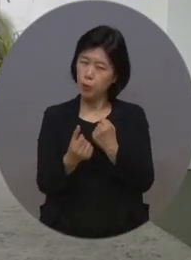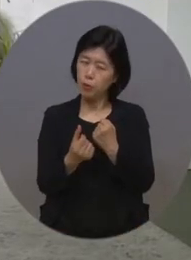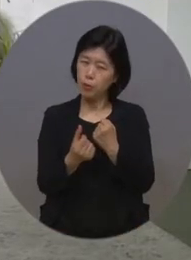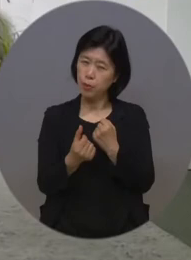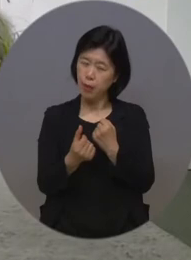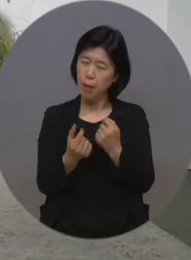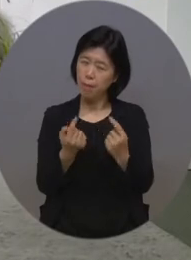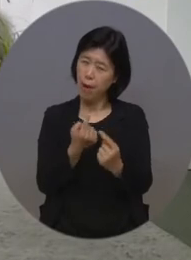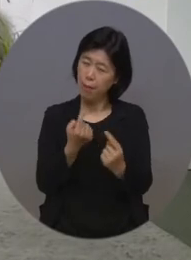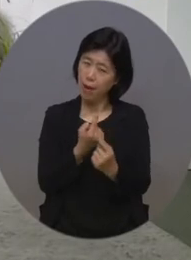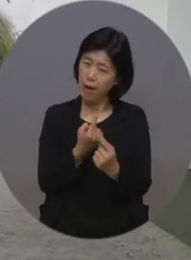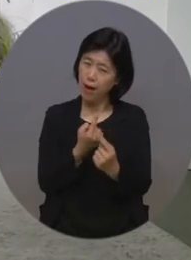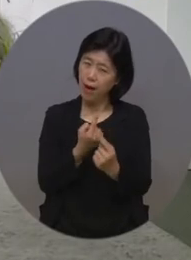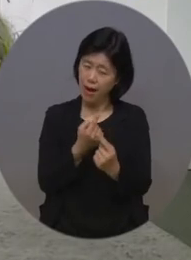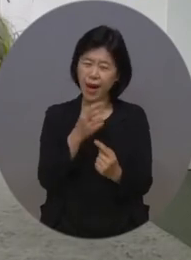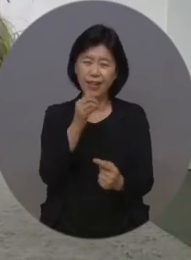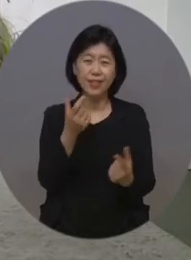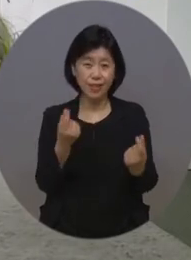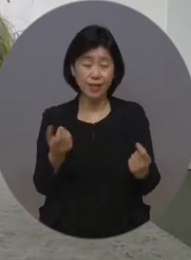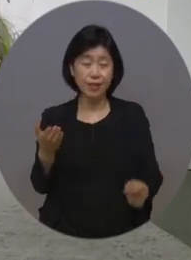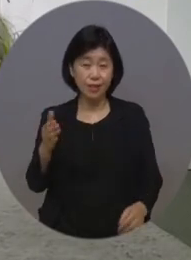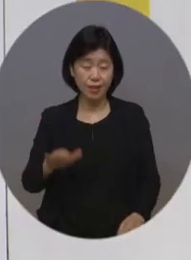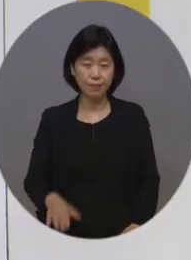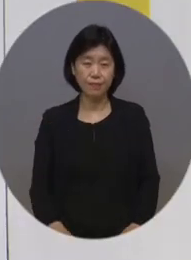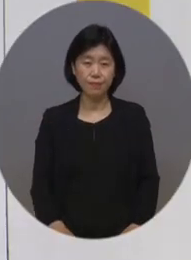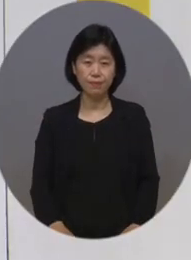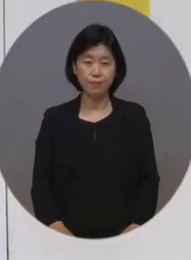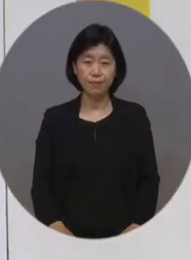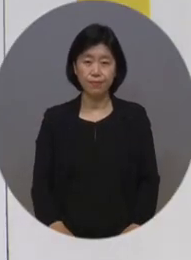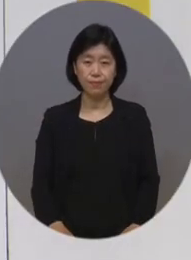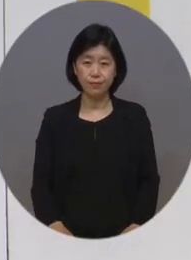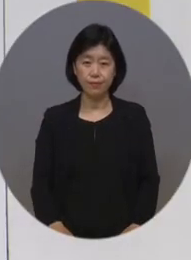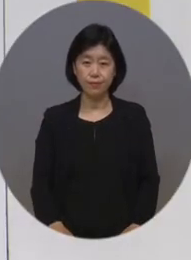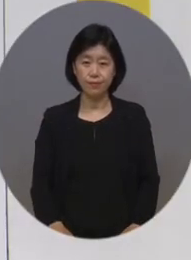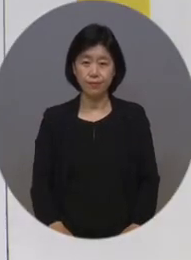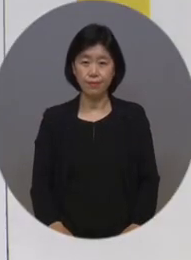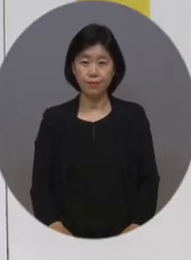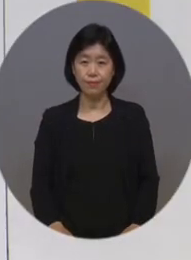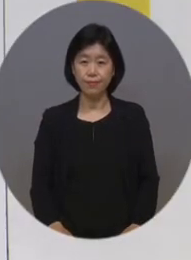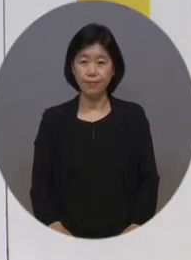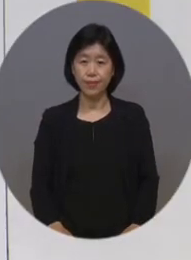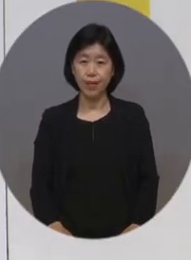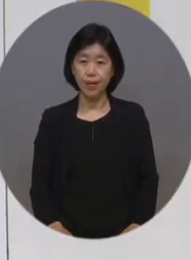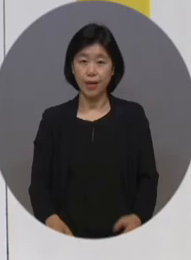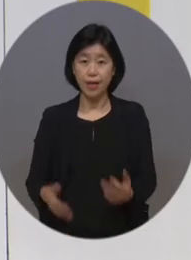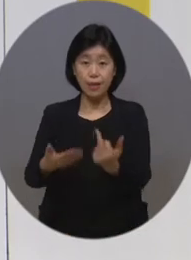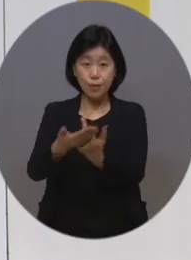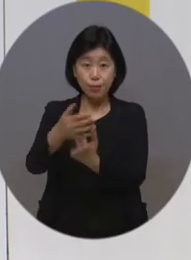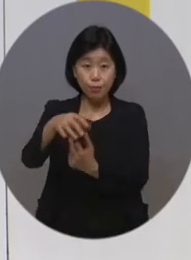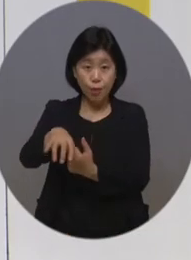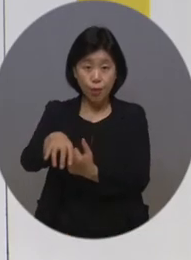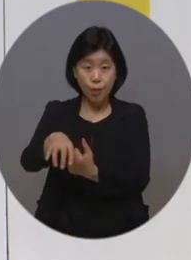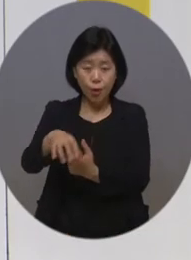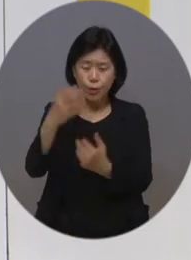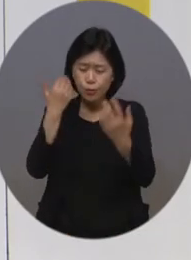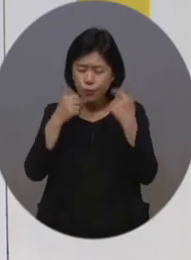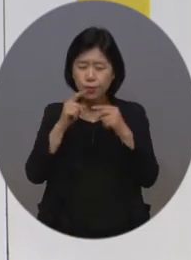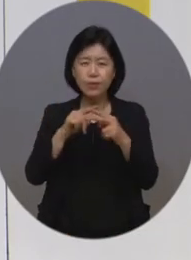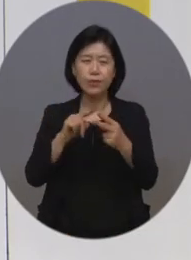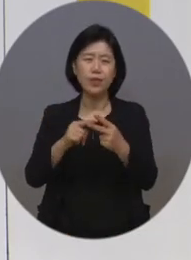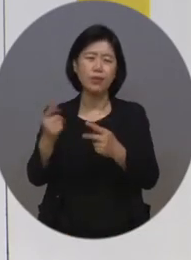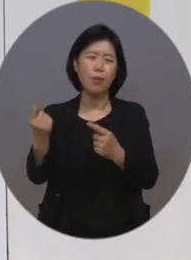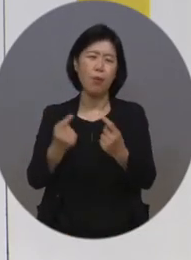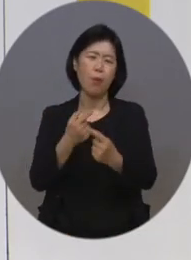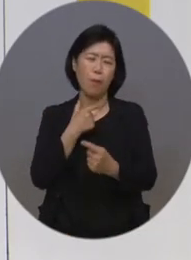생겼는데 저희는 특히 다른 장애인들도 제주도를 3개의 장애인들이 제도가 보고 싶어 하는 분들이 더 많아요 아